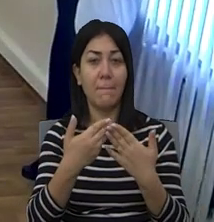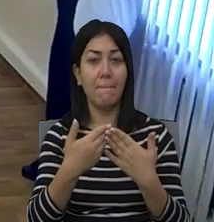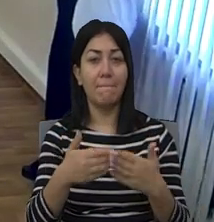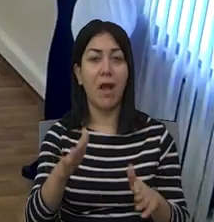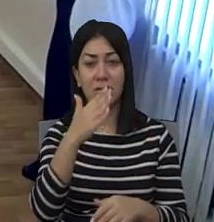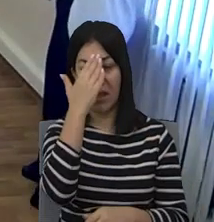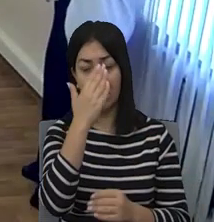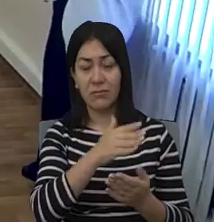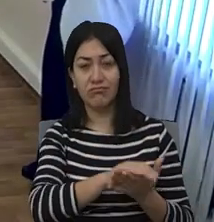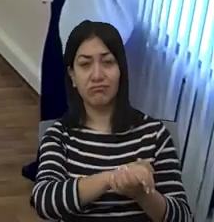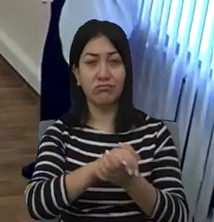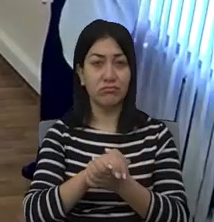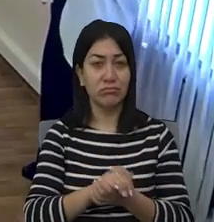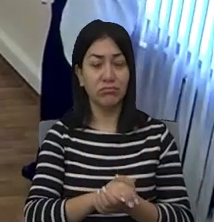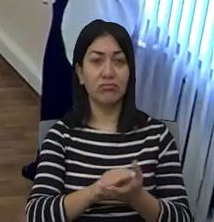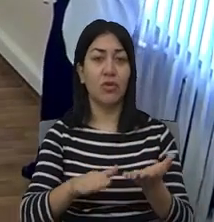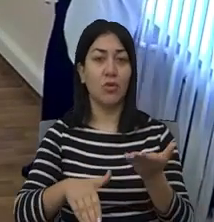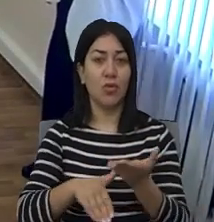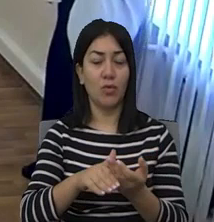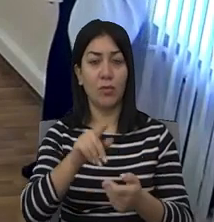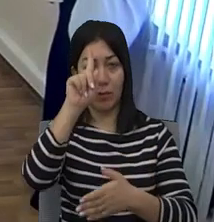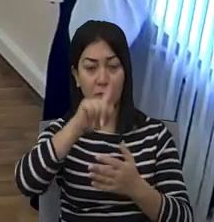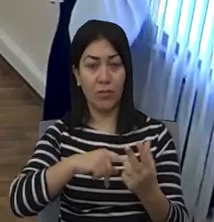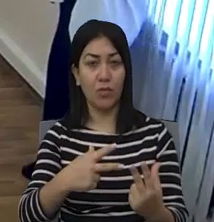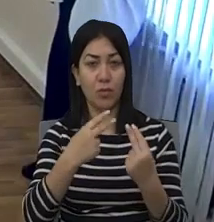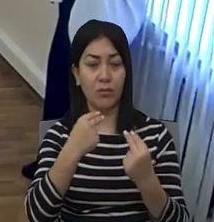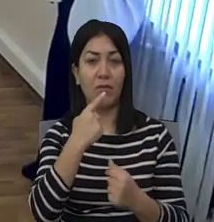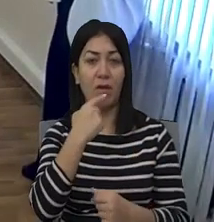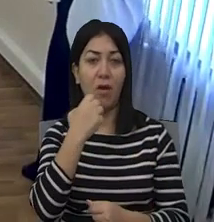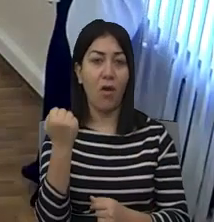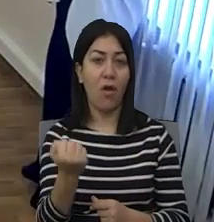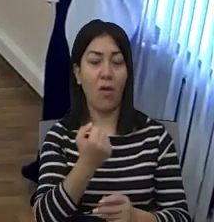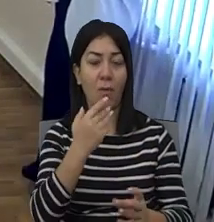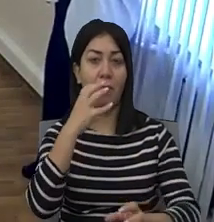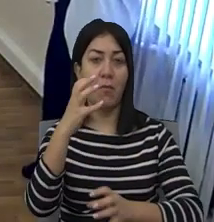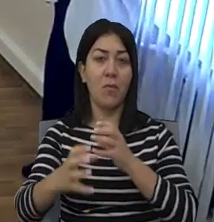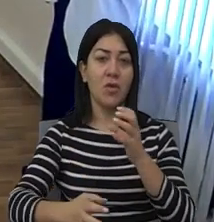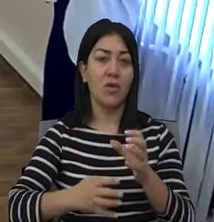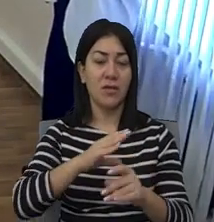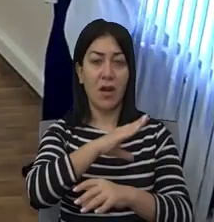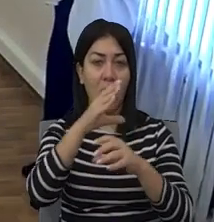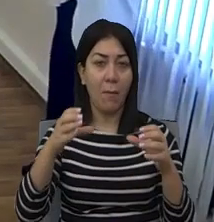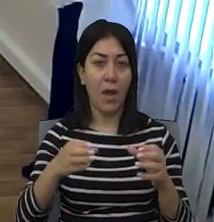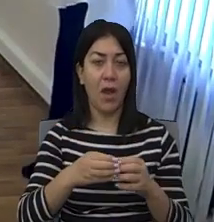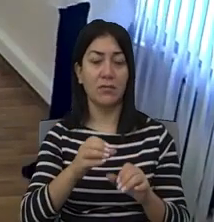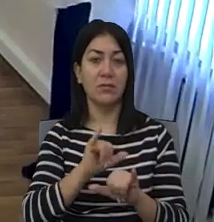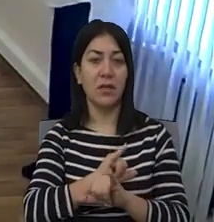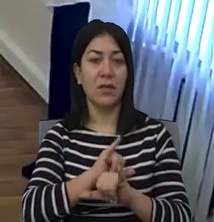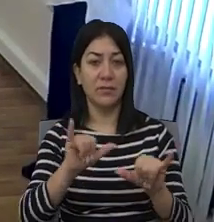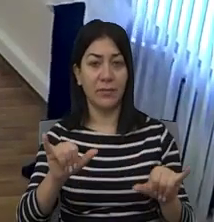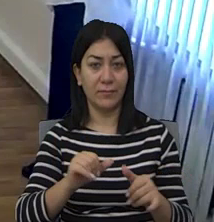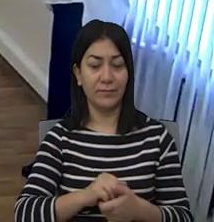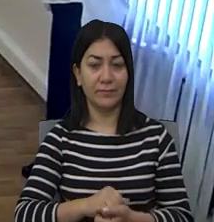բացասանակություններին, ինչպես նաև հիմքեն ծառայում հուսալի եւ դիմակայուն միջազգային կարգի հաստատմանը. I'm pleased to see